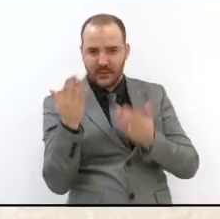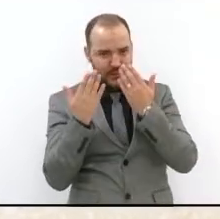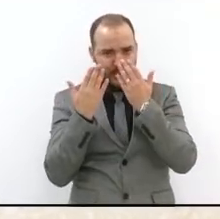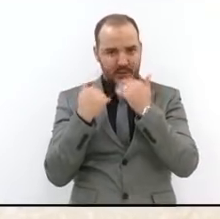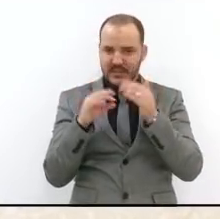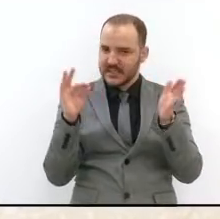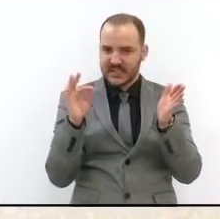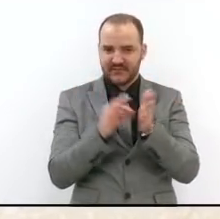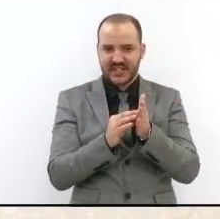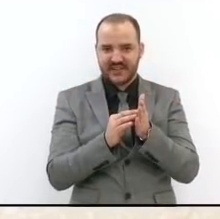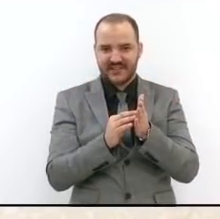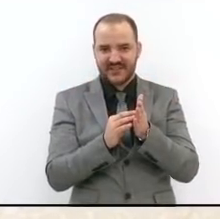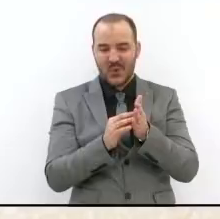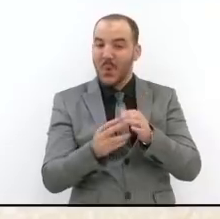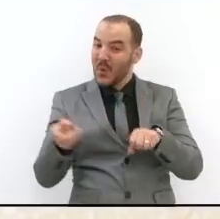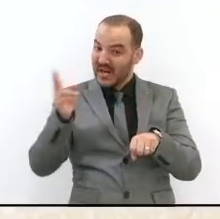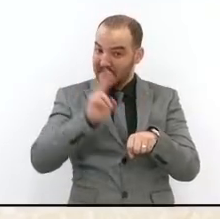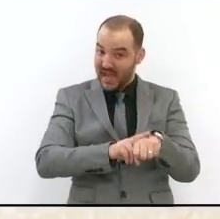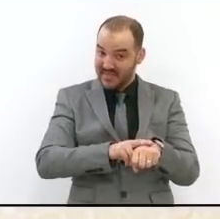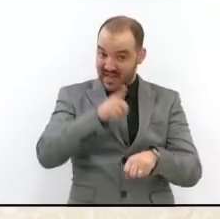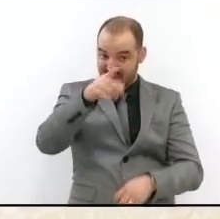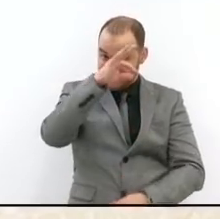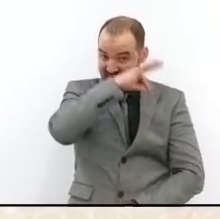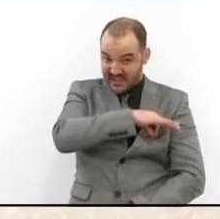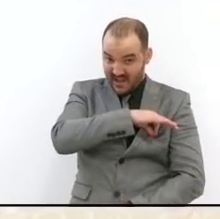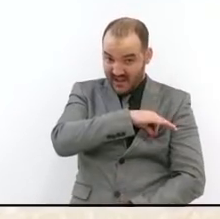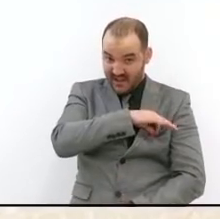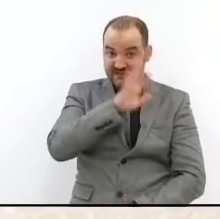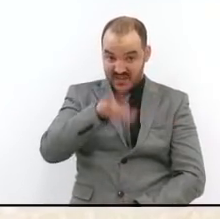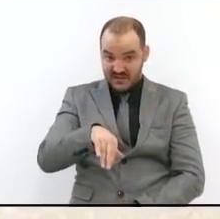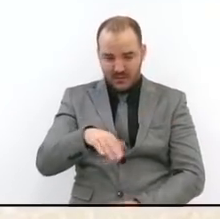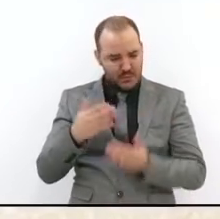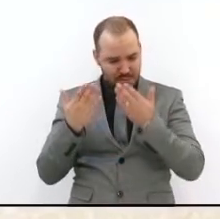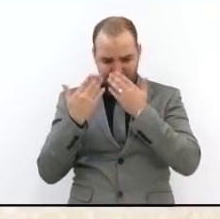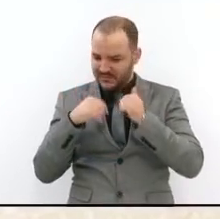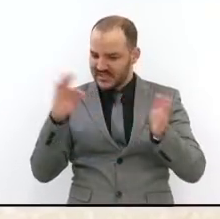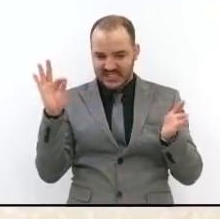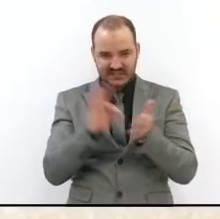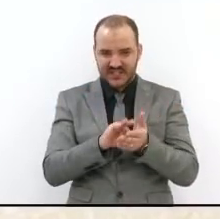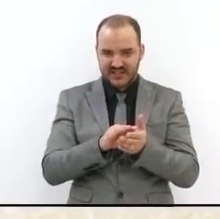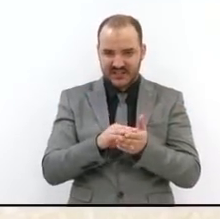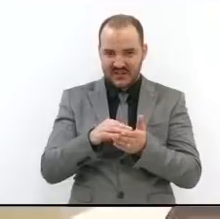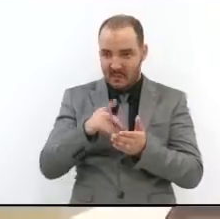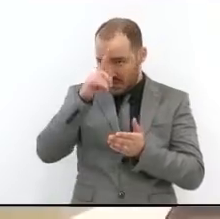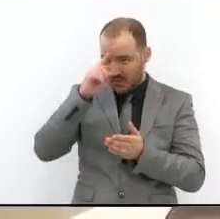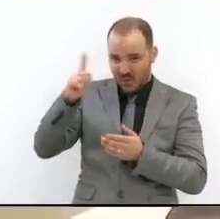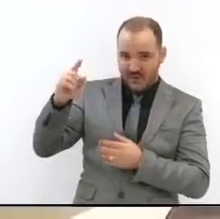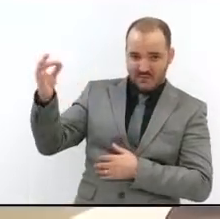لا تضر ولا نعم لا تضر ولا تنفع.